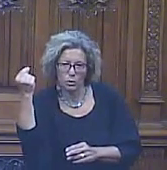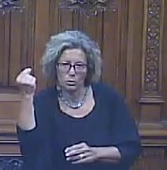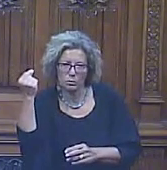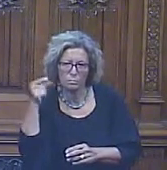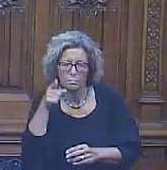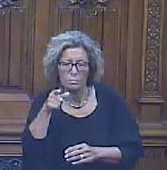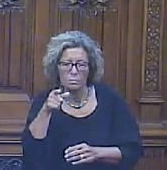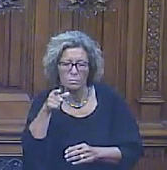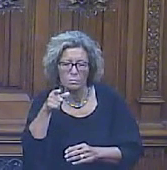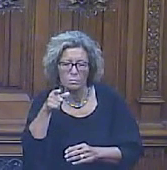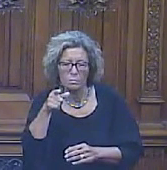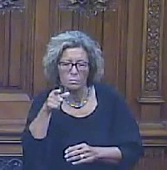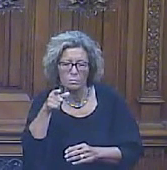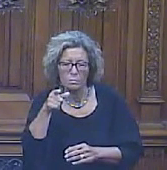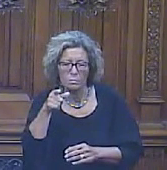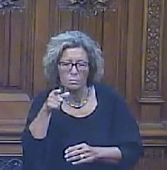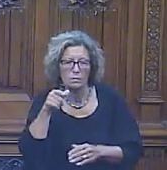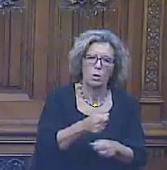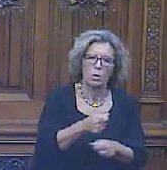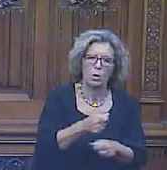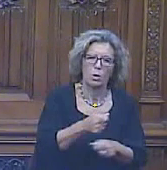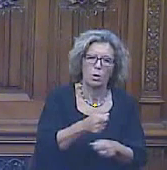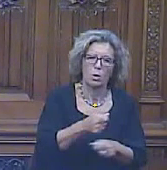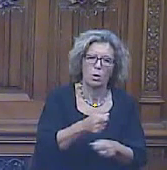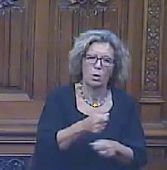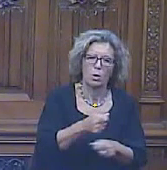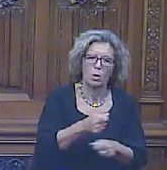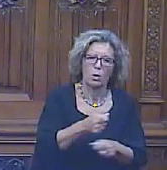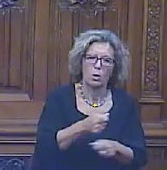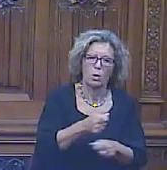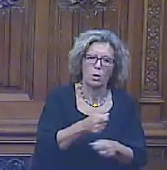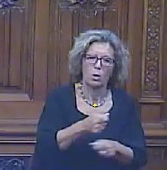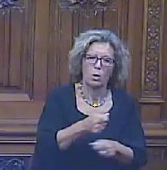die auf der Flucht sind und die um ihr Leben laufen.